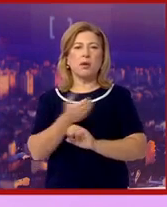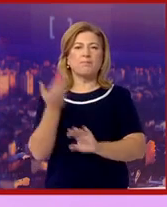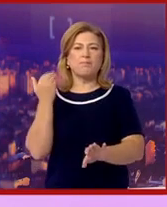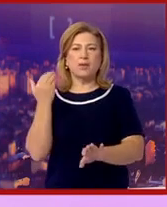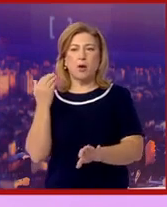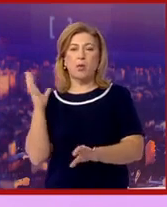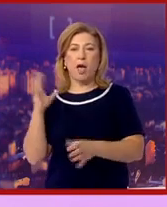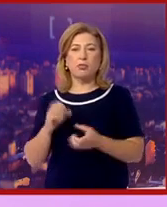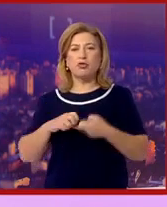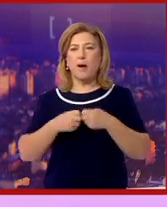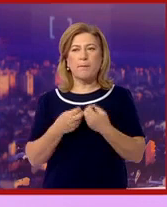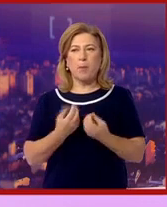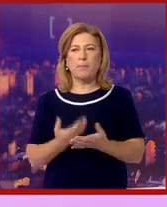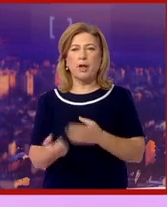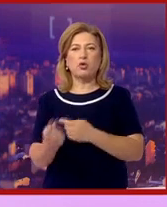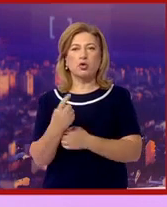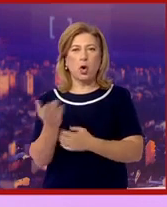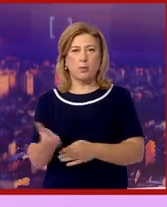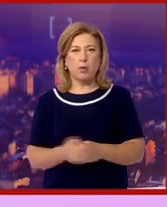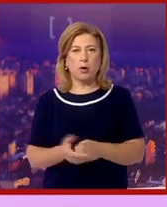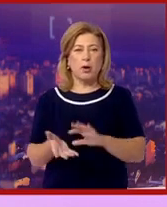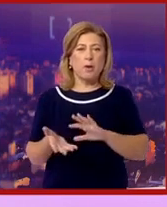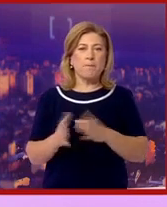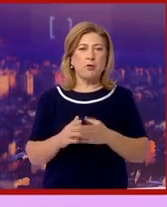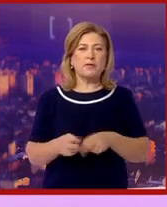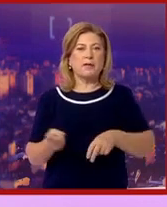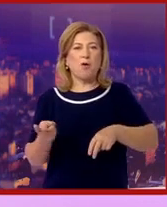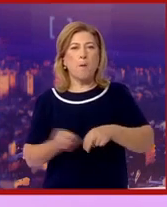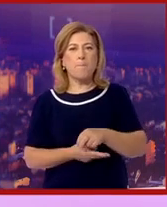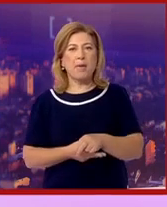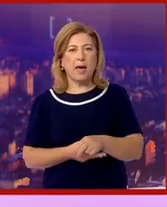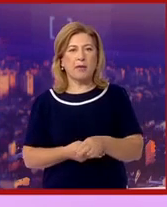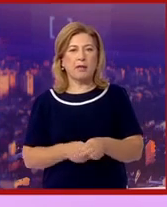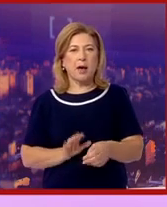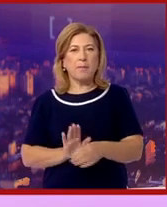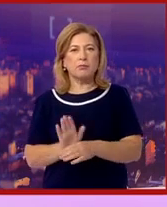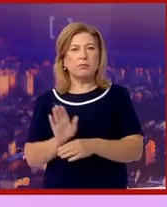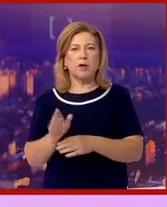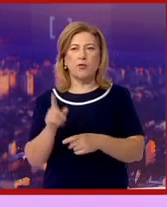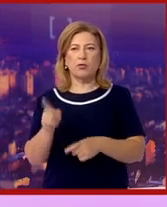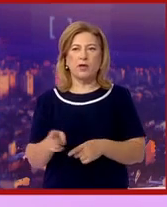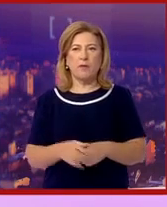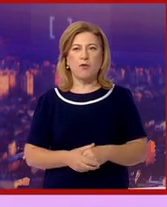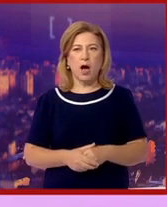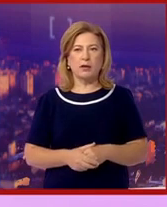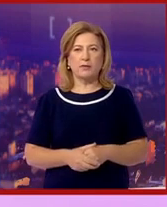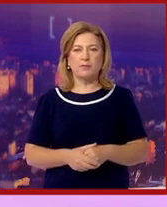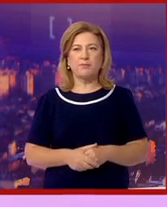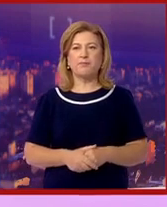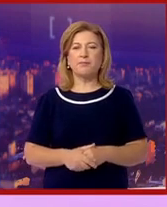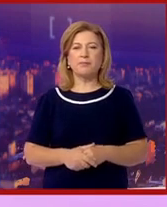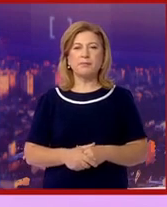cap scorpionilor. Este foarte posibil să fie o piedică în evoluția voastră, așa că focusați-vă pe voi, pe prezent și pe